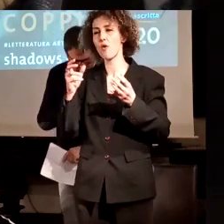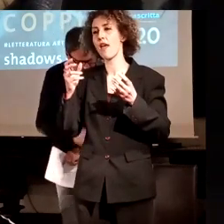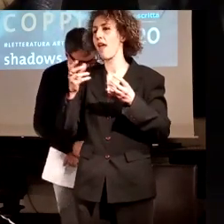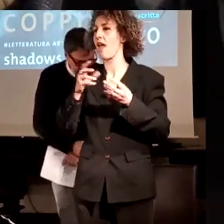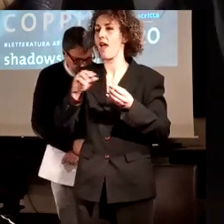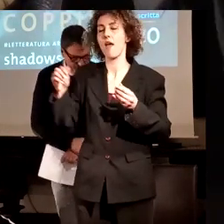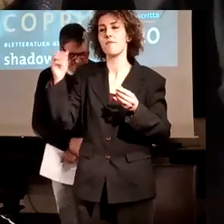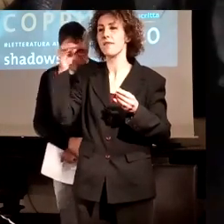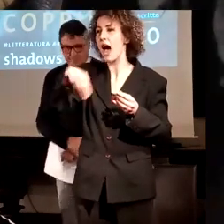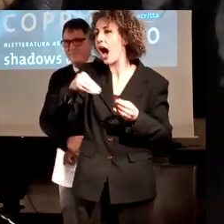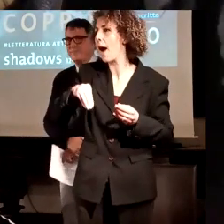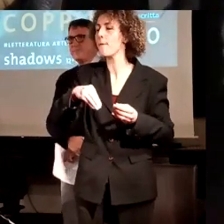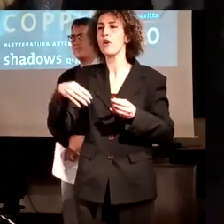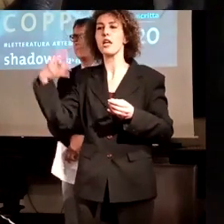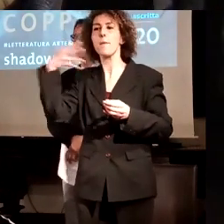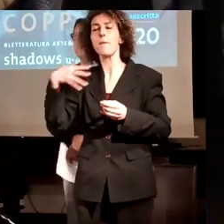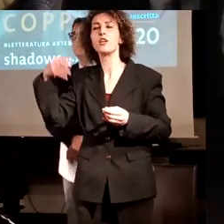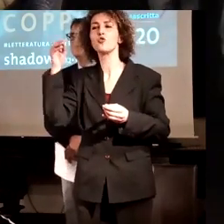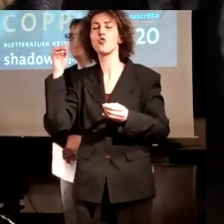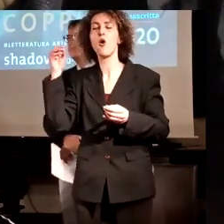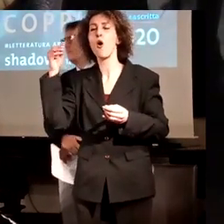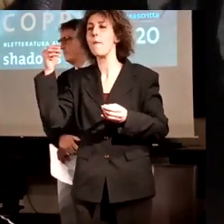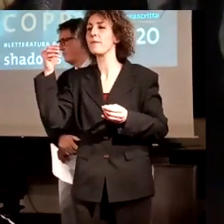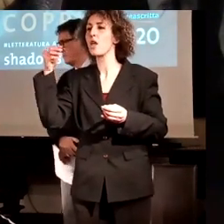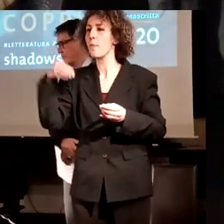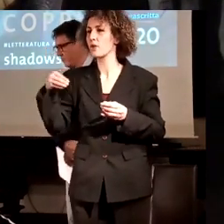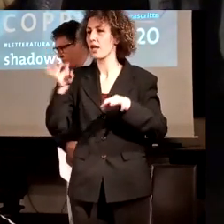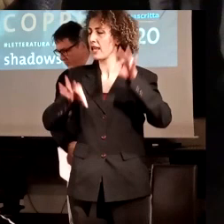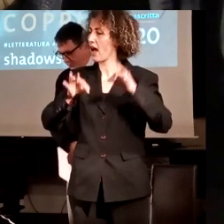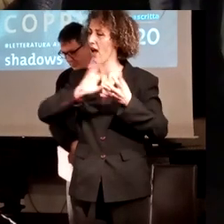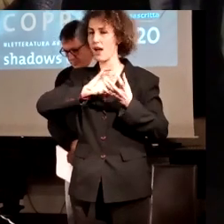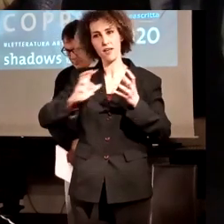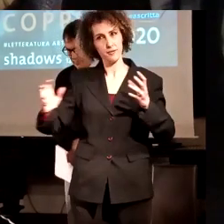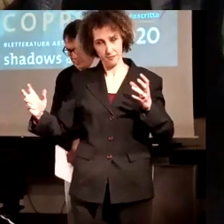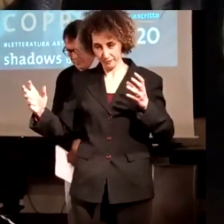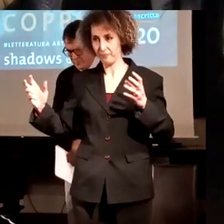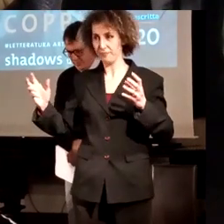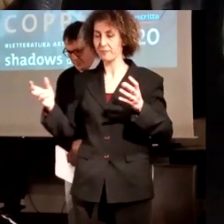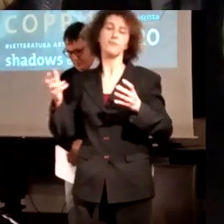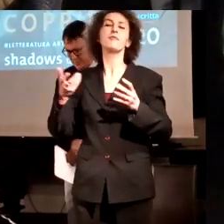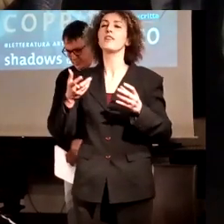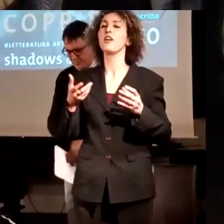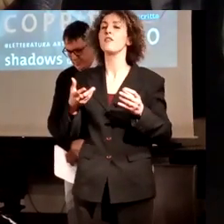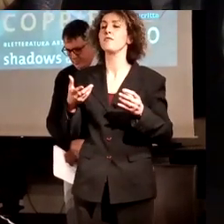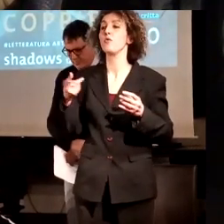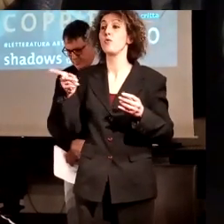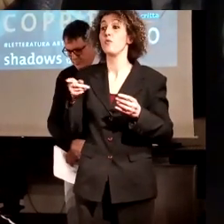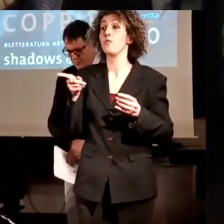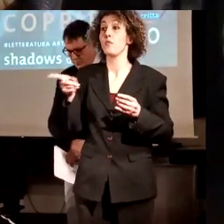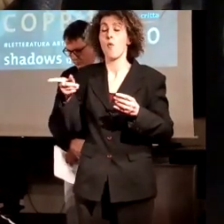da scarlatti di napoli il maggio musicale fiorentino appunto il san carlo diretto da grandissimi ha inciso